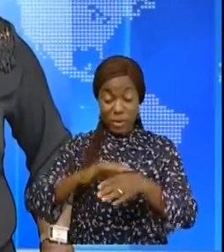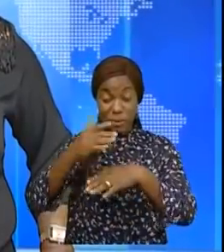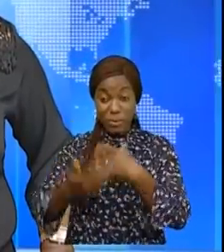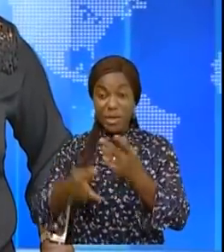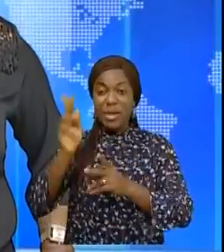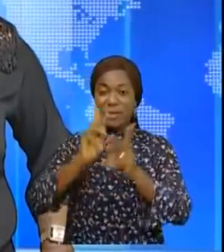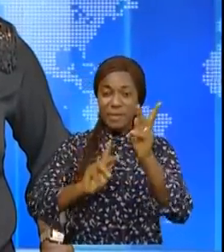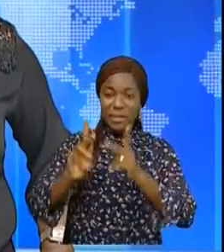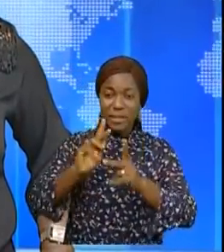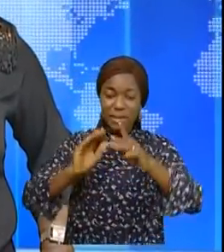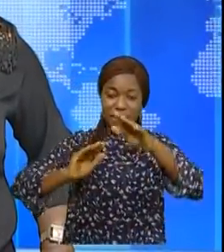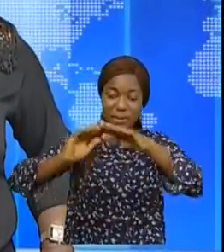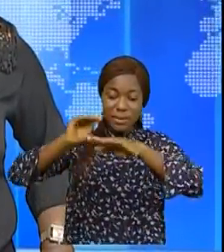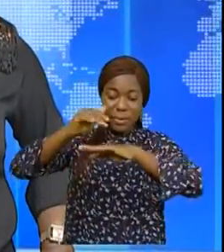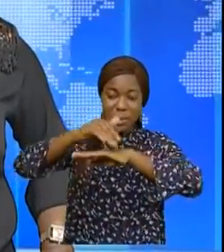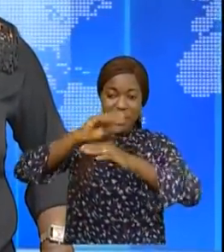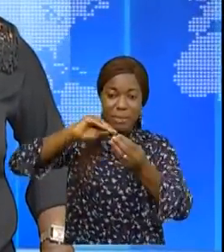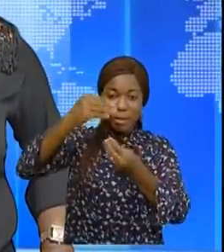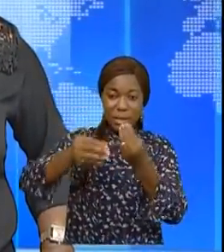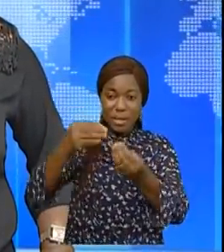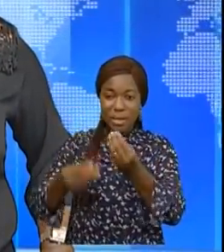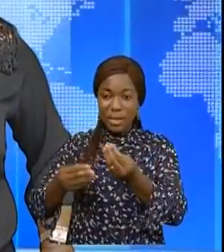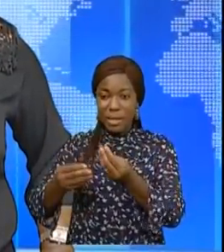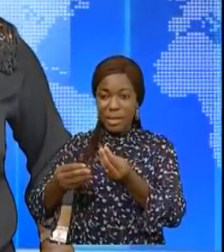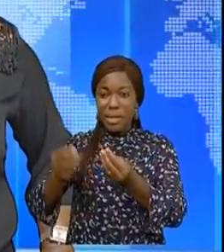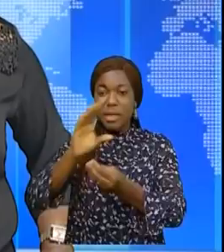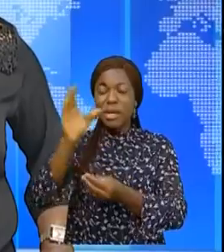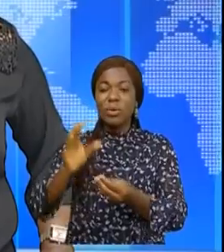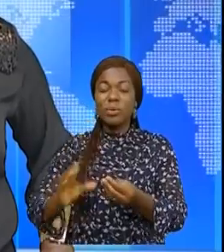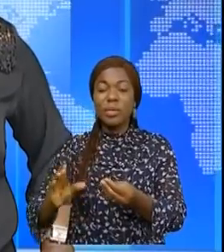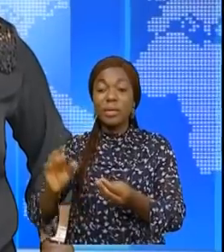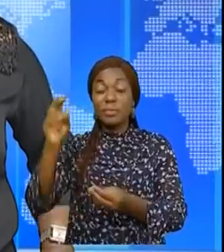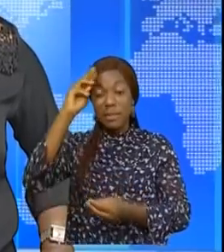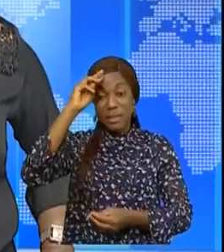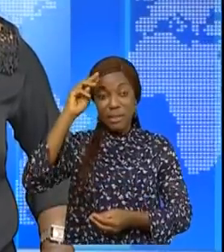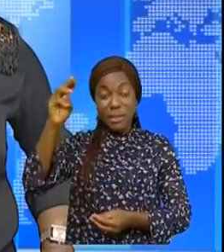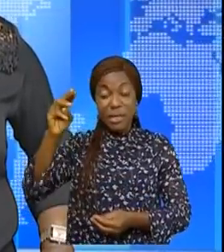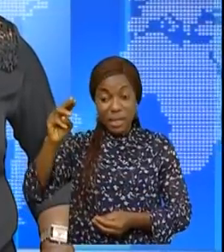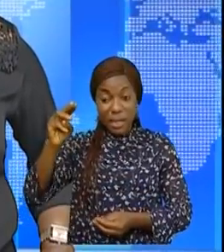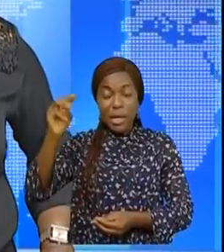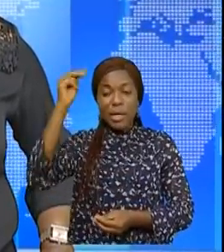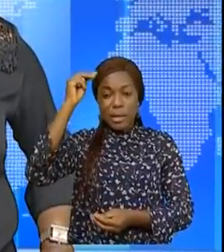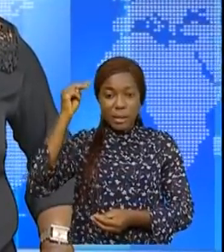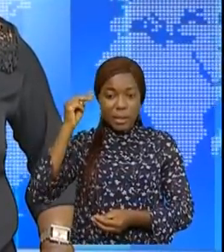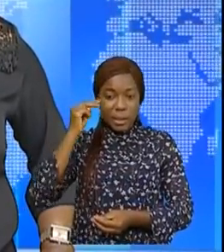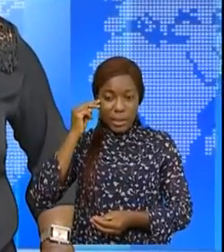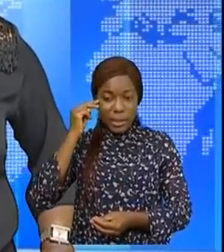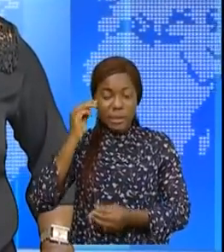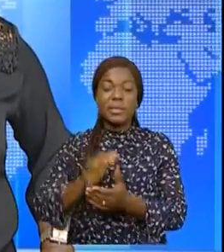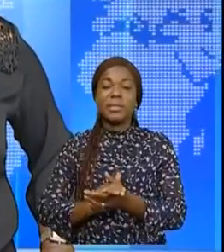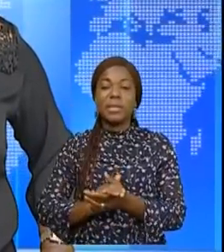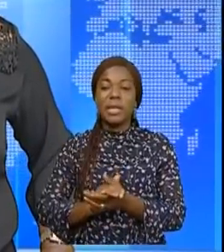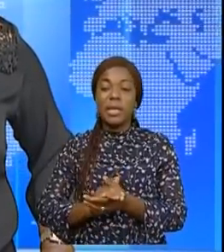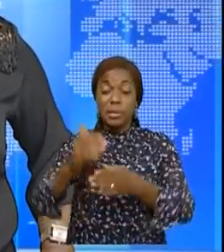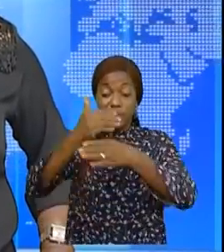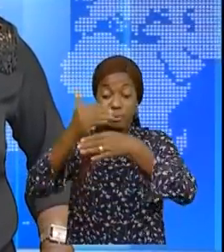au saut de mouton de Bitabé dans la commune de Massina, le ministre d'État, ministre des ITP, Alexis Guissaro Mouvouni,